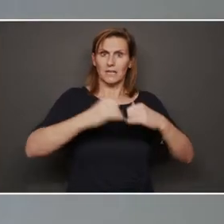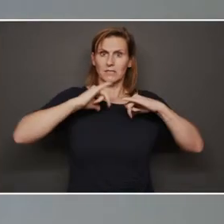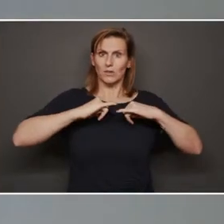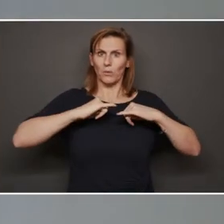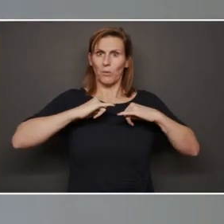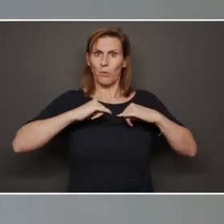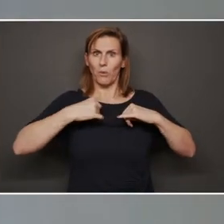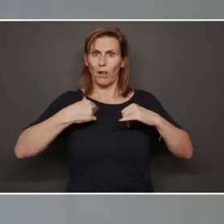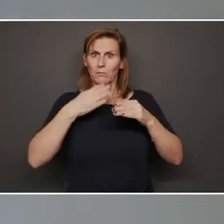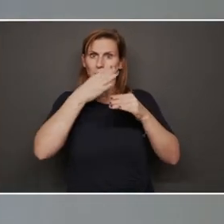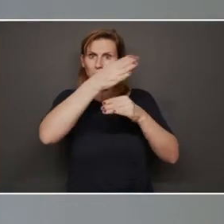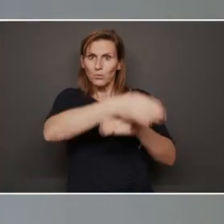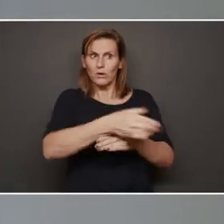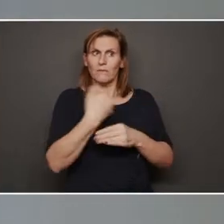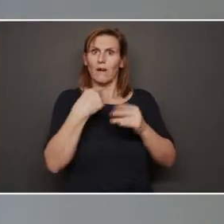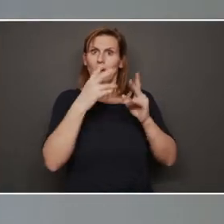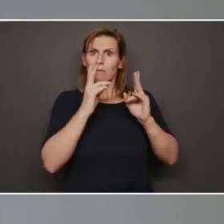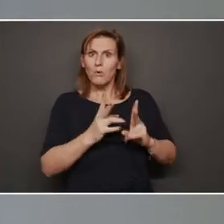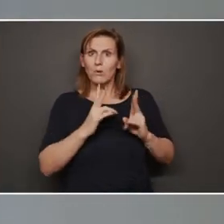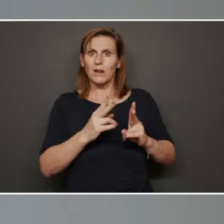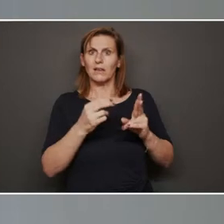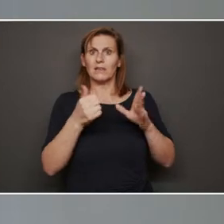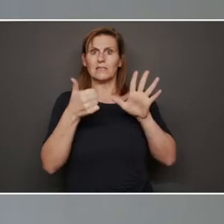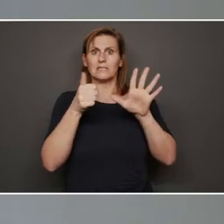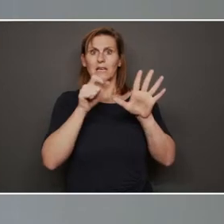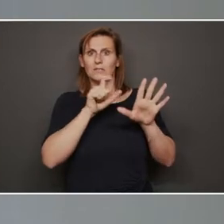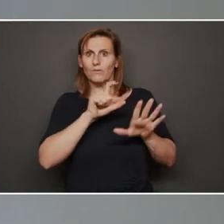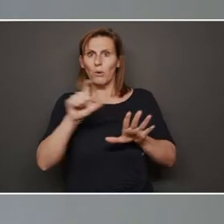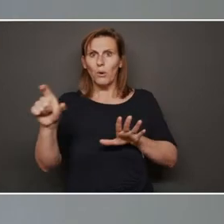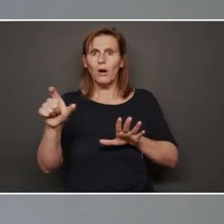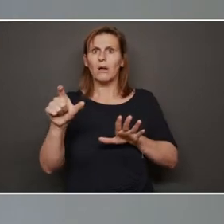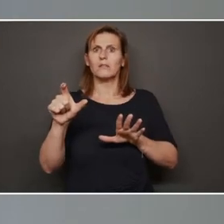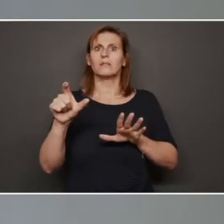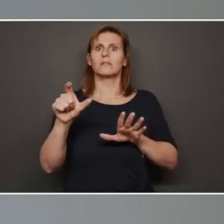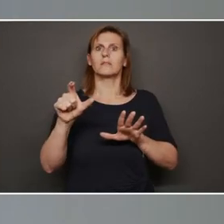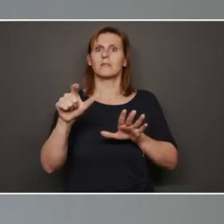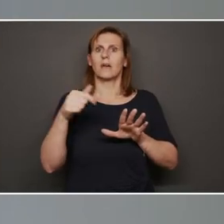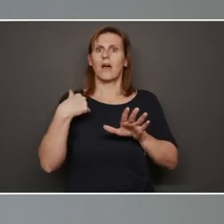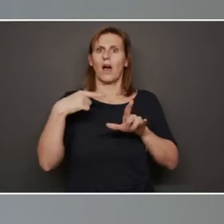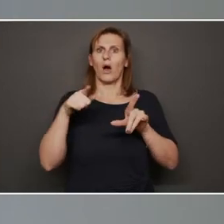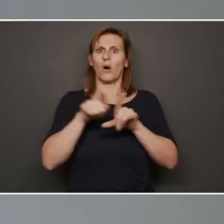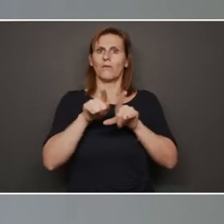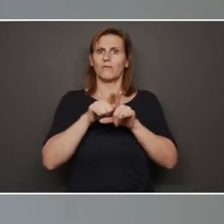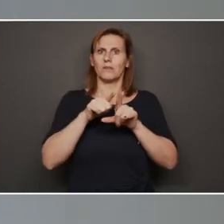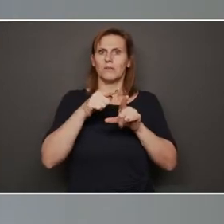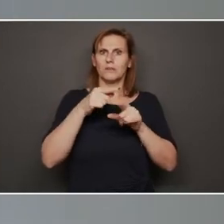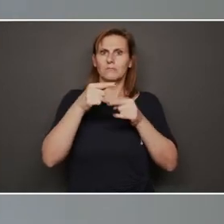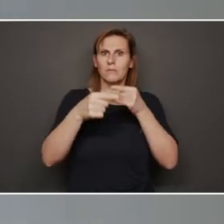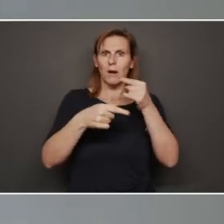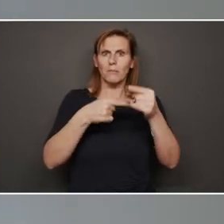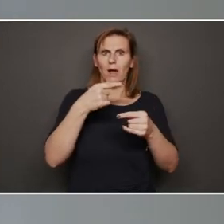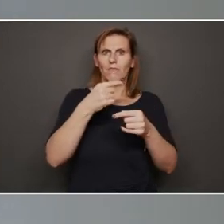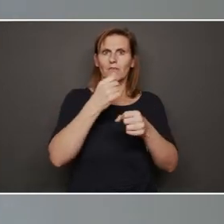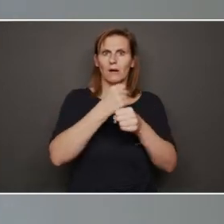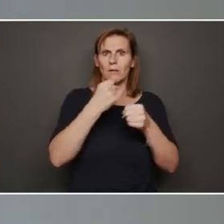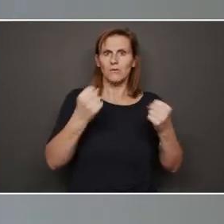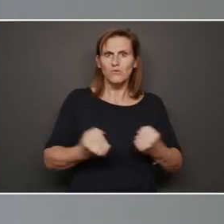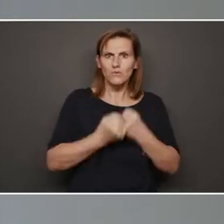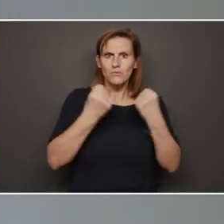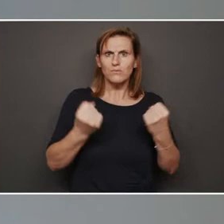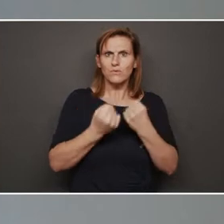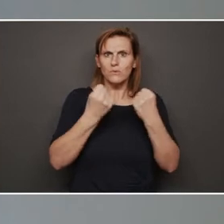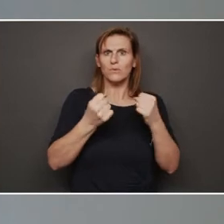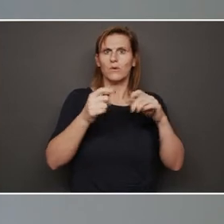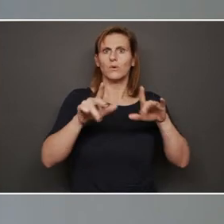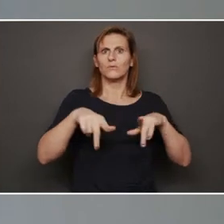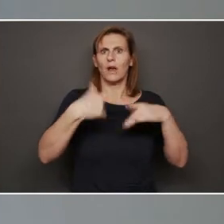ich habe die Möglichkeit gehabt, 6 Wochen das Arbeitstraining zu machen. Und nach 3 Wochen hat mein Chef gesagt,